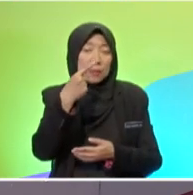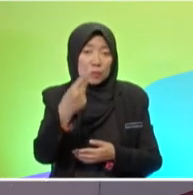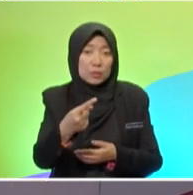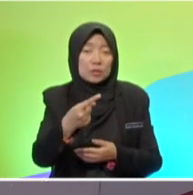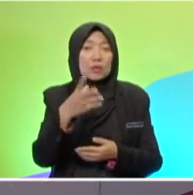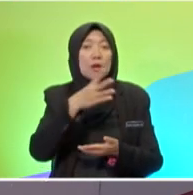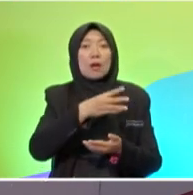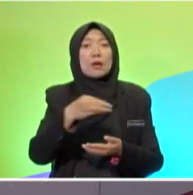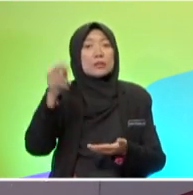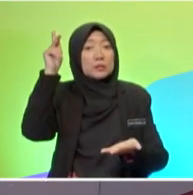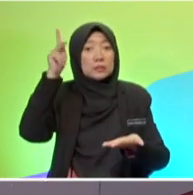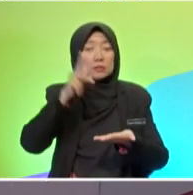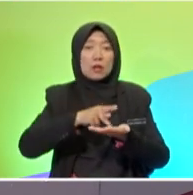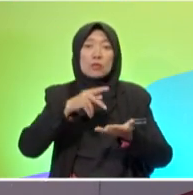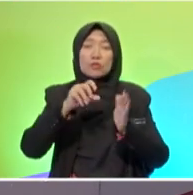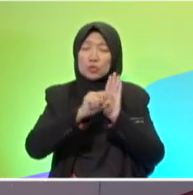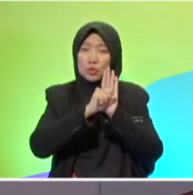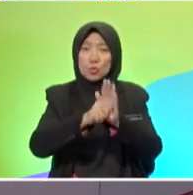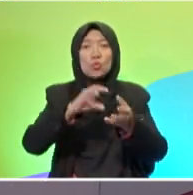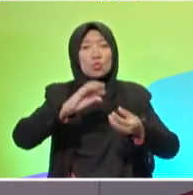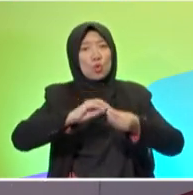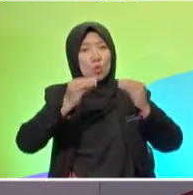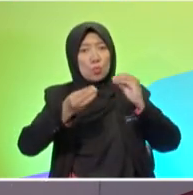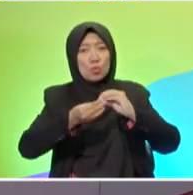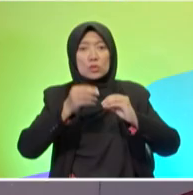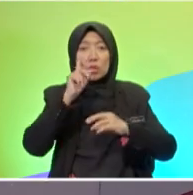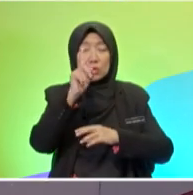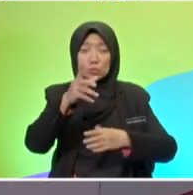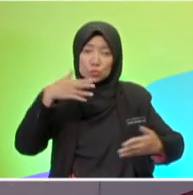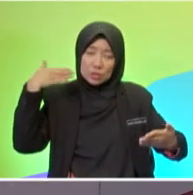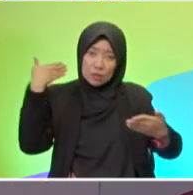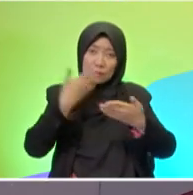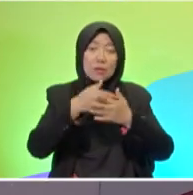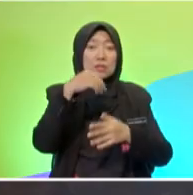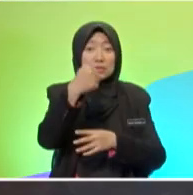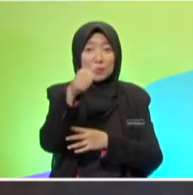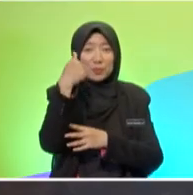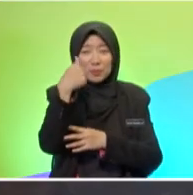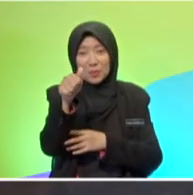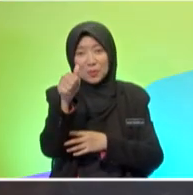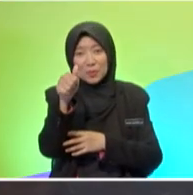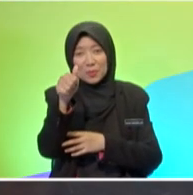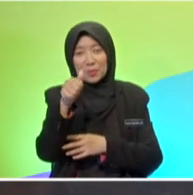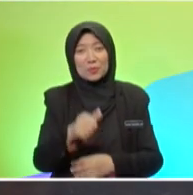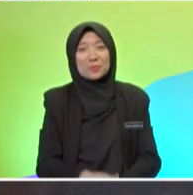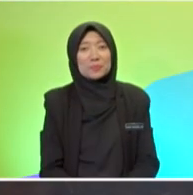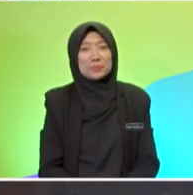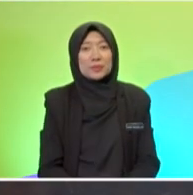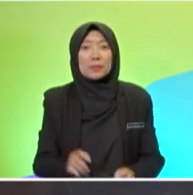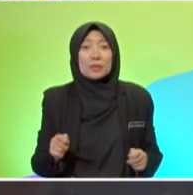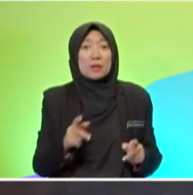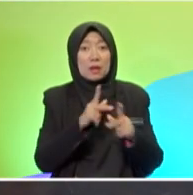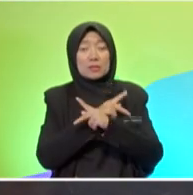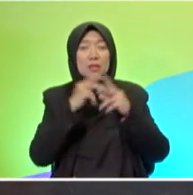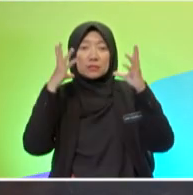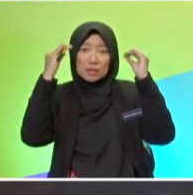dan mengenal simbol nombor 1 sampai 10. Okey, baik. Terima kasih banyak-banyak Cikgu